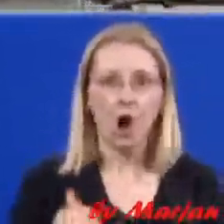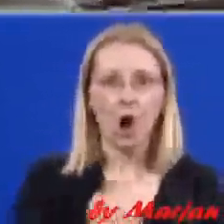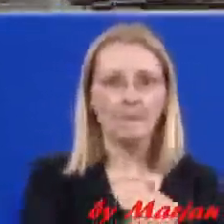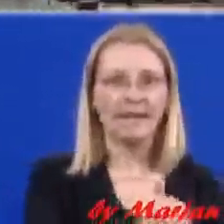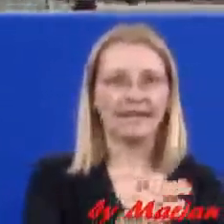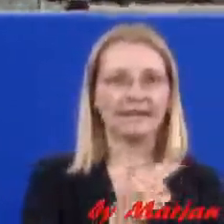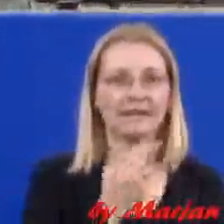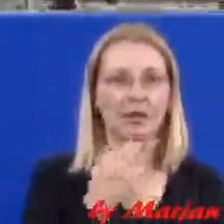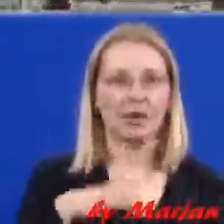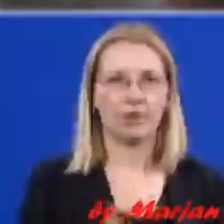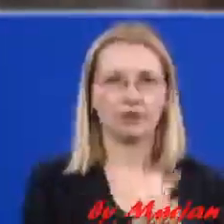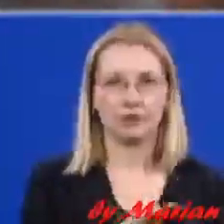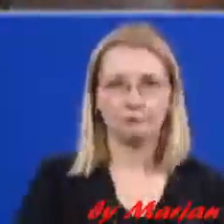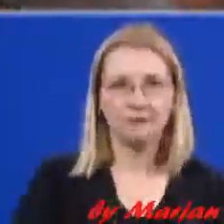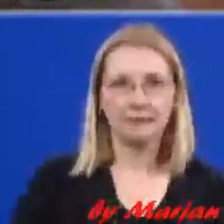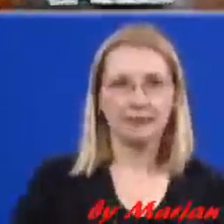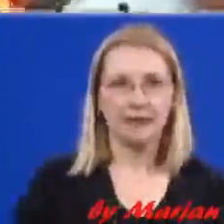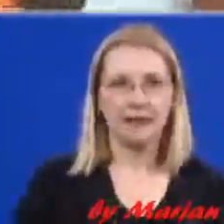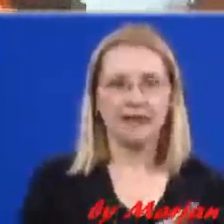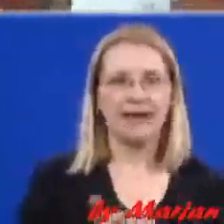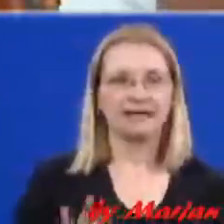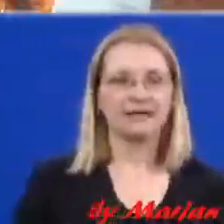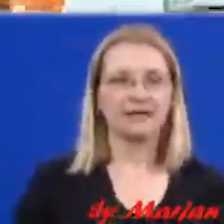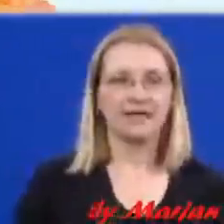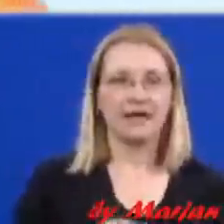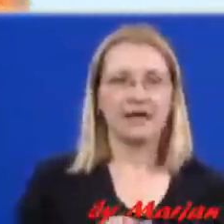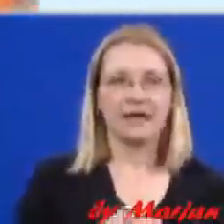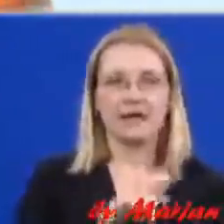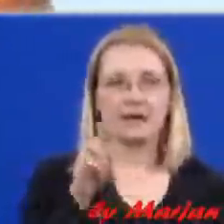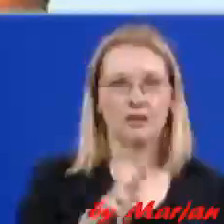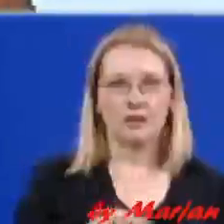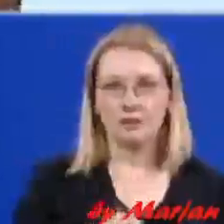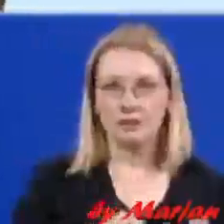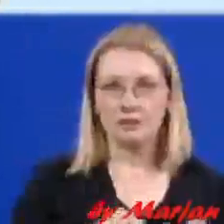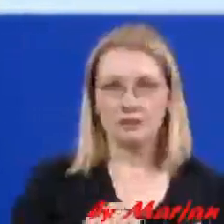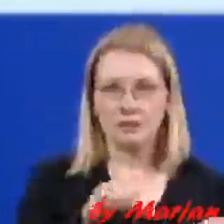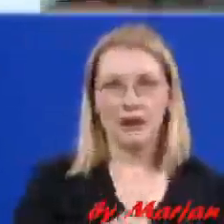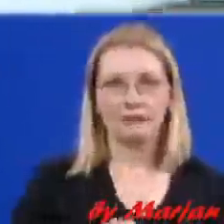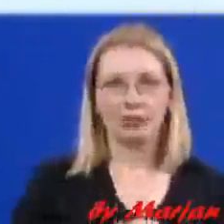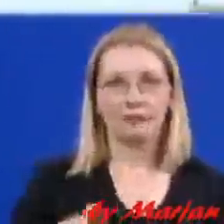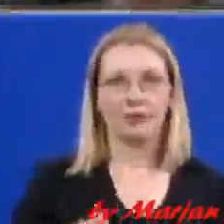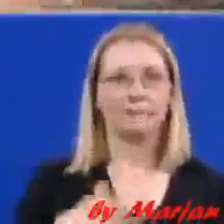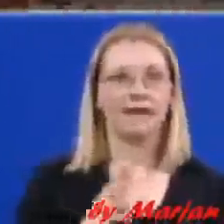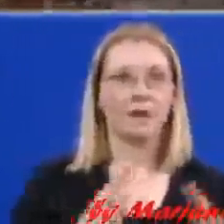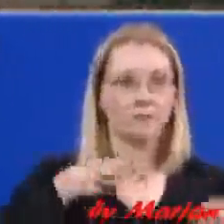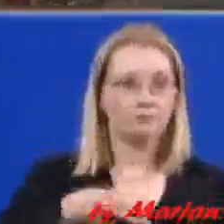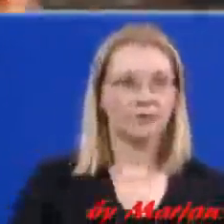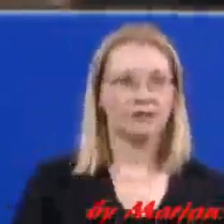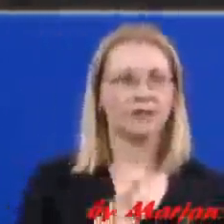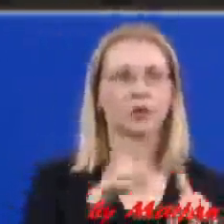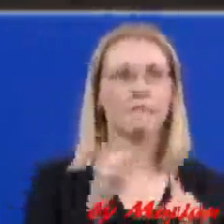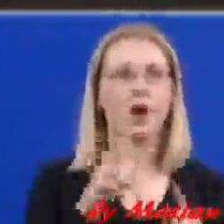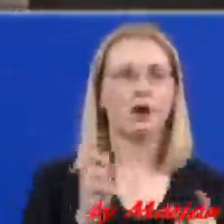vodi do terminala Jadranskog naftovoda prema naselju, preko savskom naselju Topolovcu i